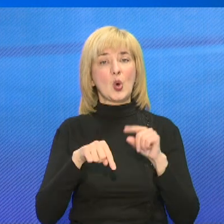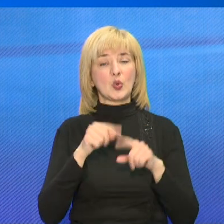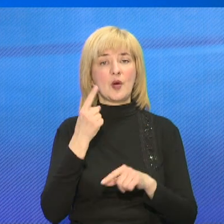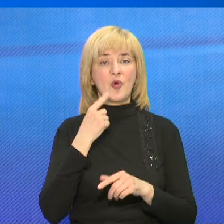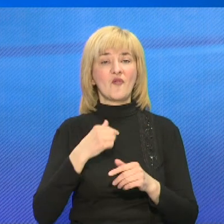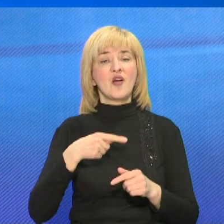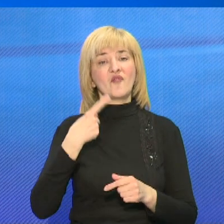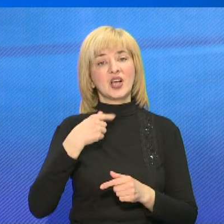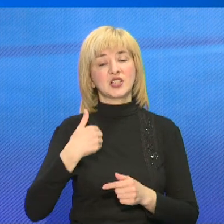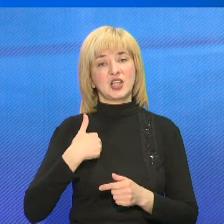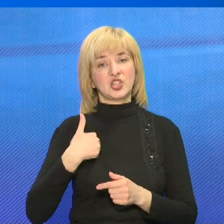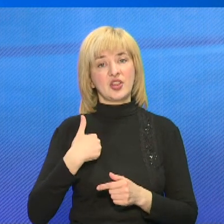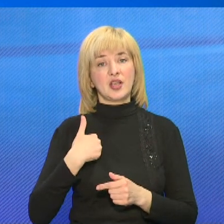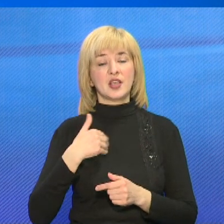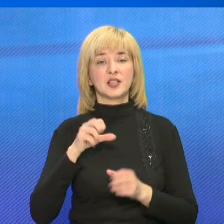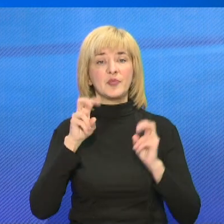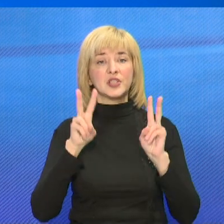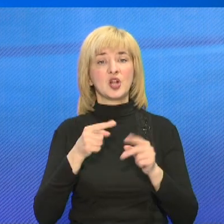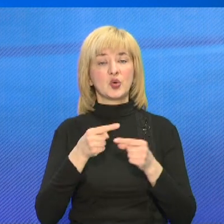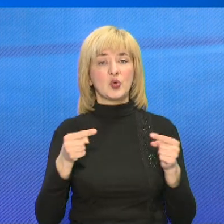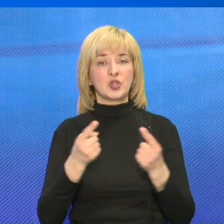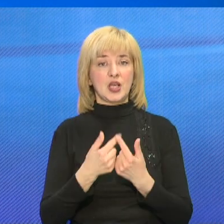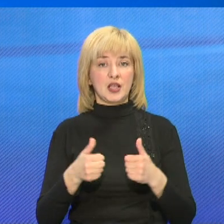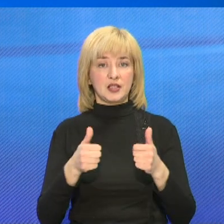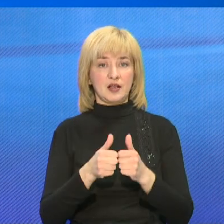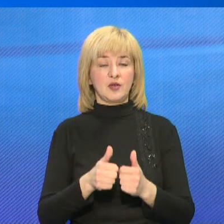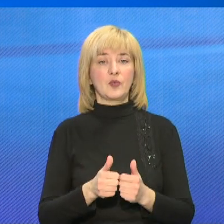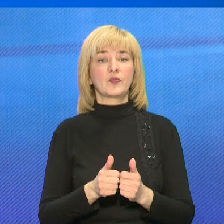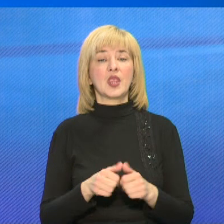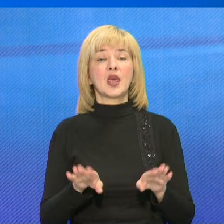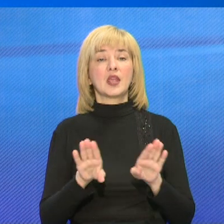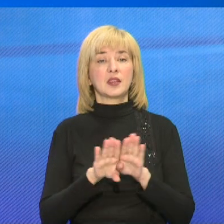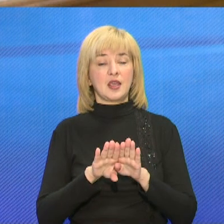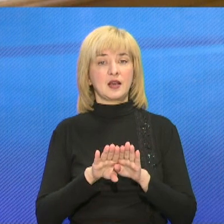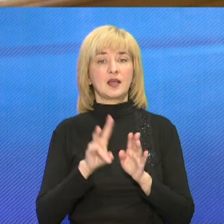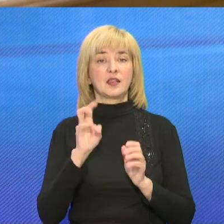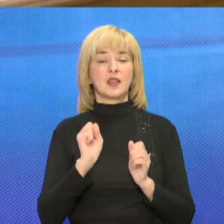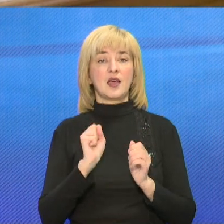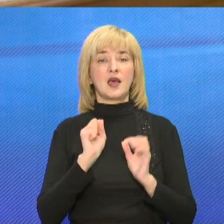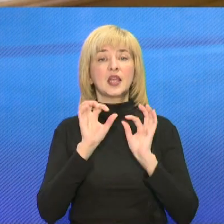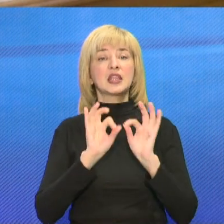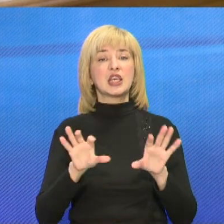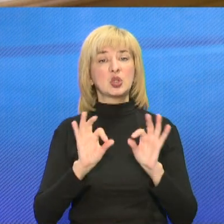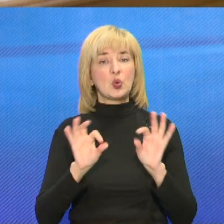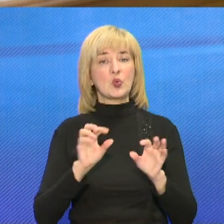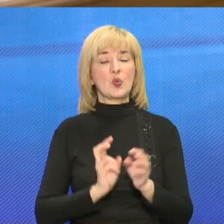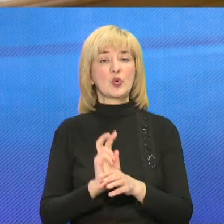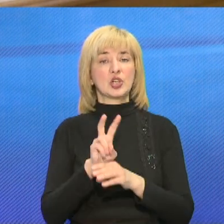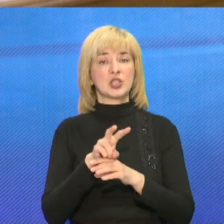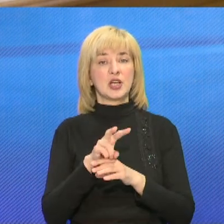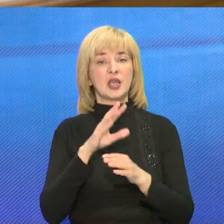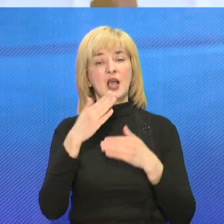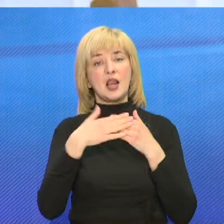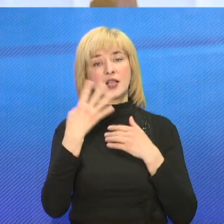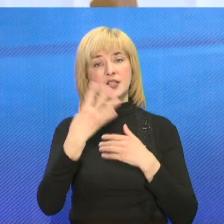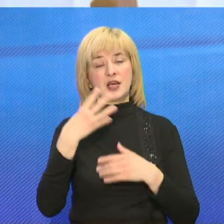специалисты разных отделов, управлений и комитетов облвыконкама. Таким чином на диктовку пришли около 40 супрацовников. До